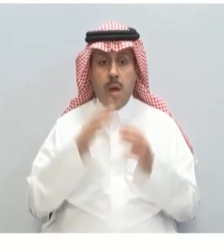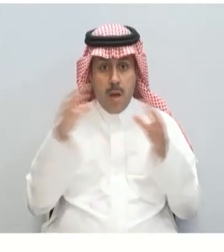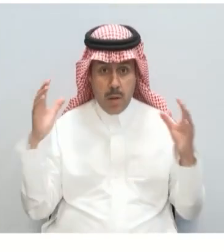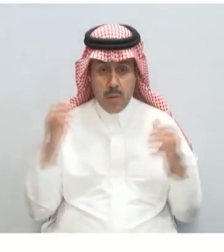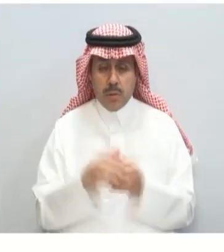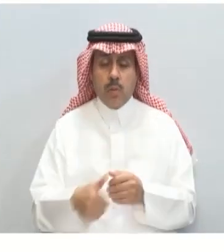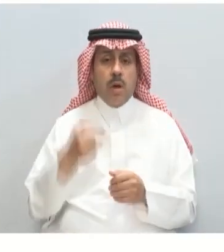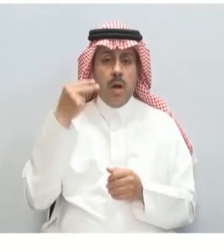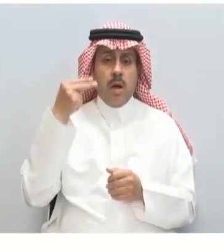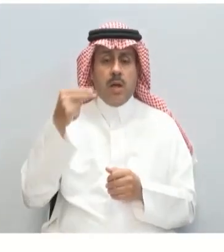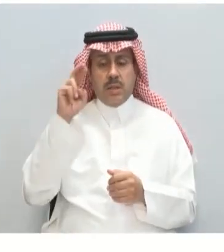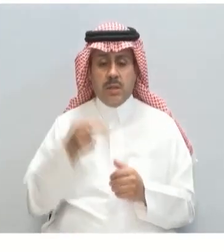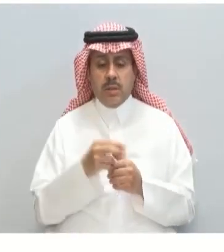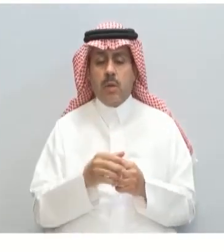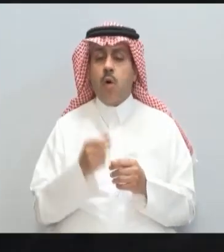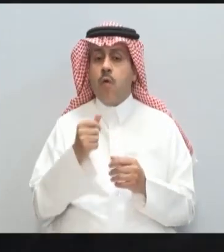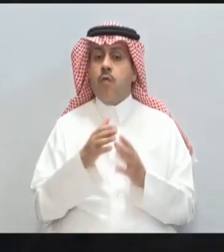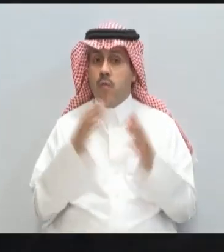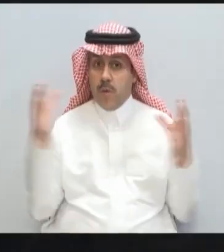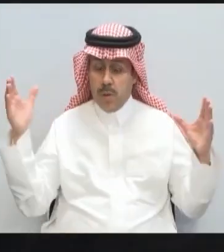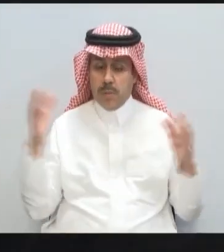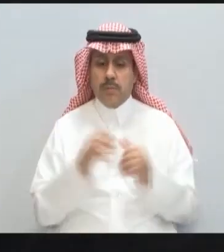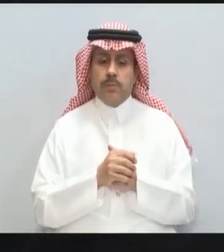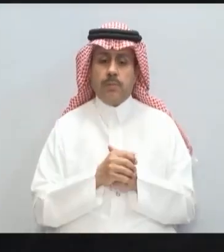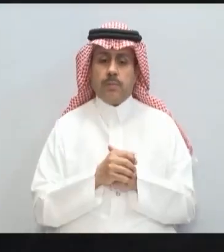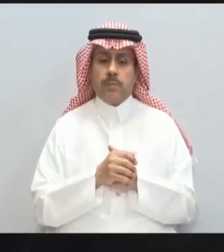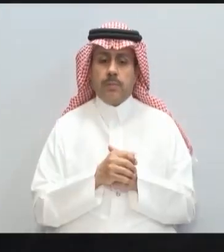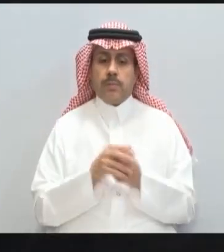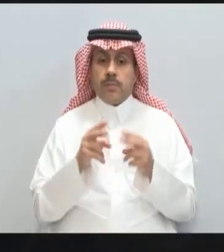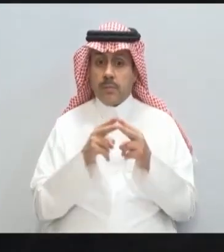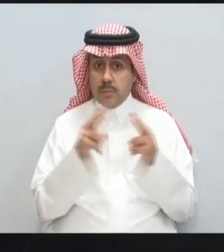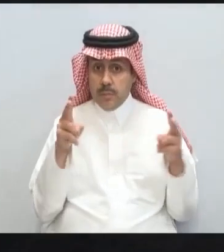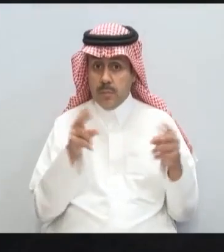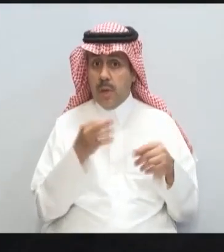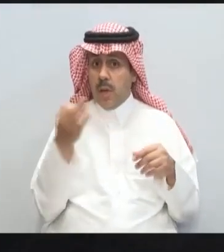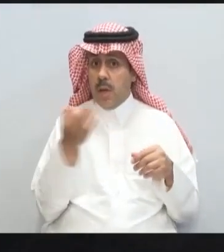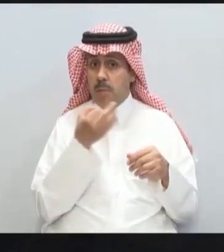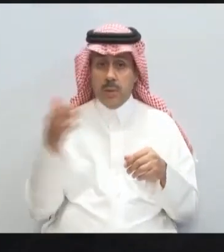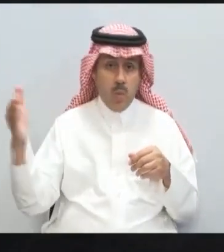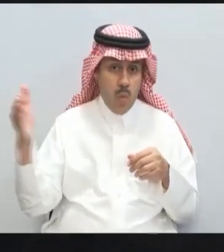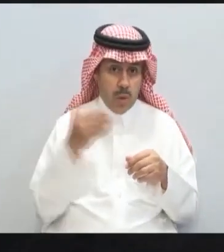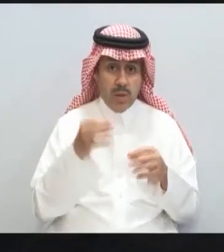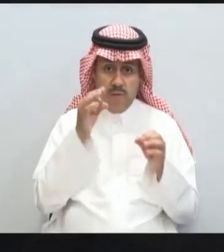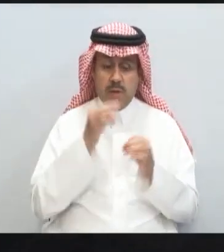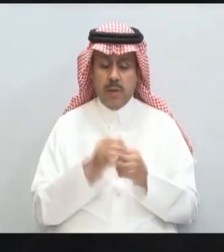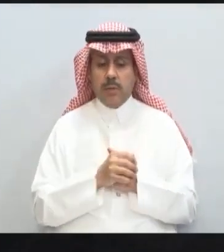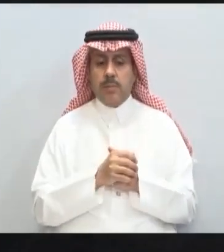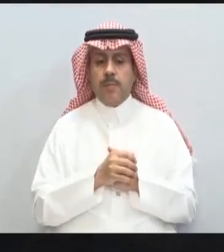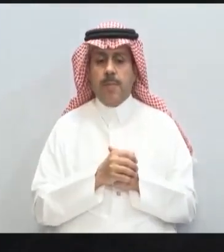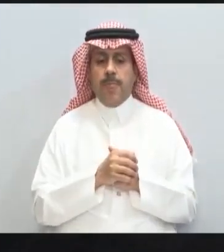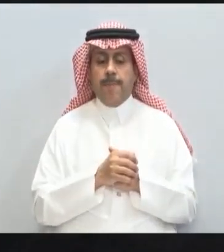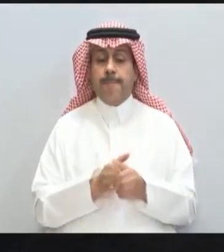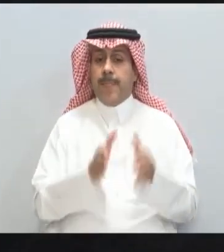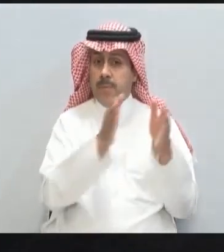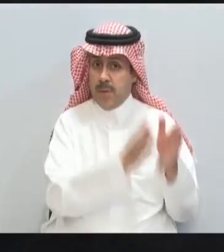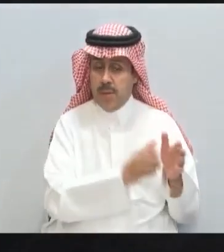واوفر مالا هذا ما يتعلق ايها الطلاب والطالبات ببيان الكلمات الوارده في الايات الكريمات